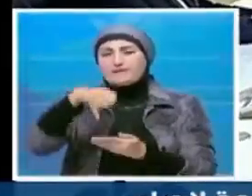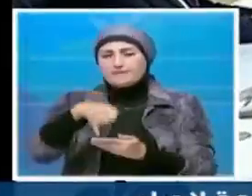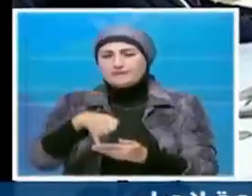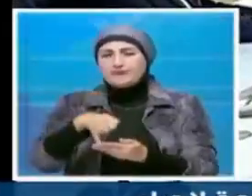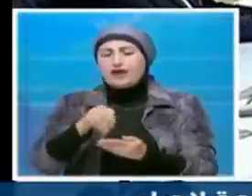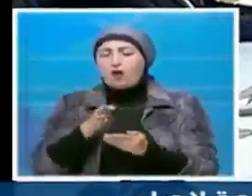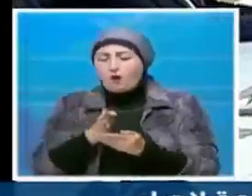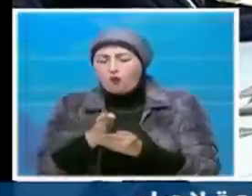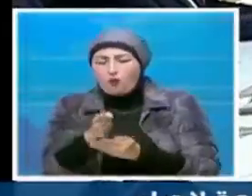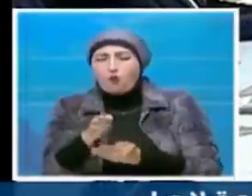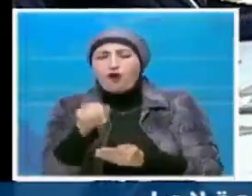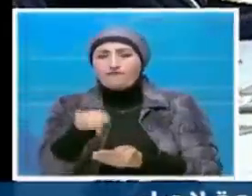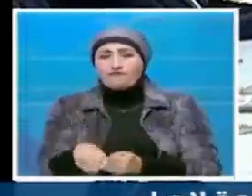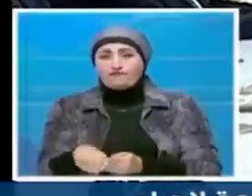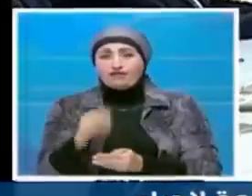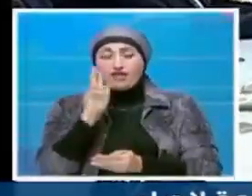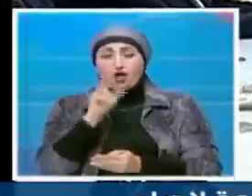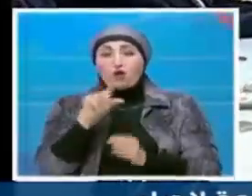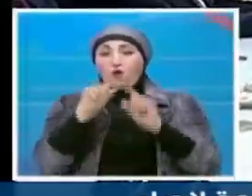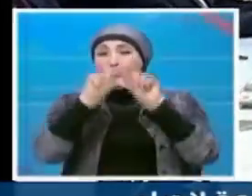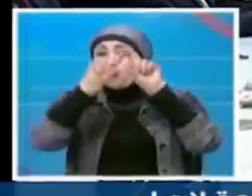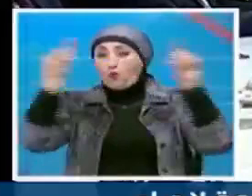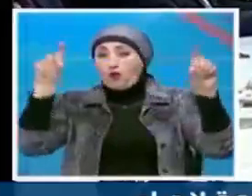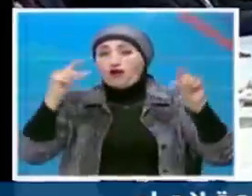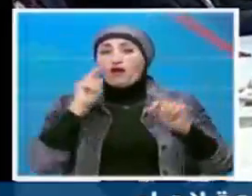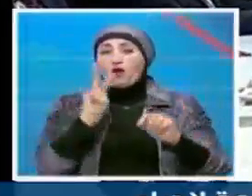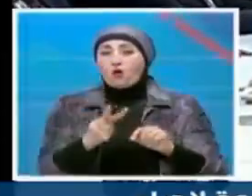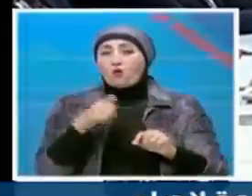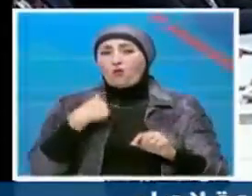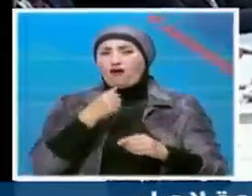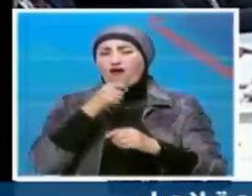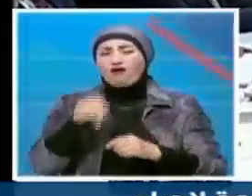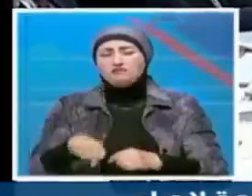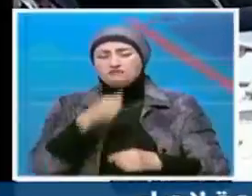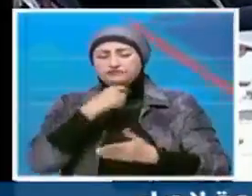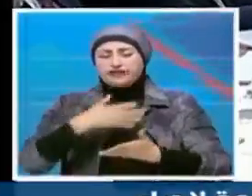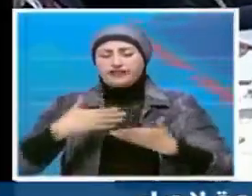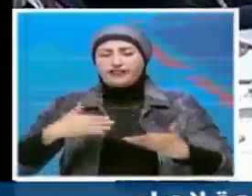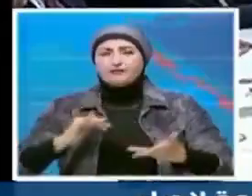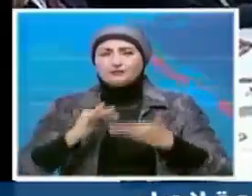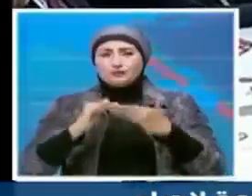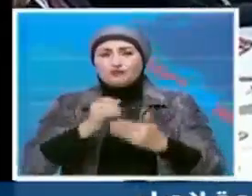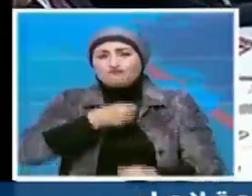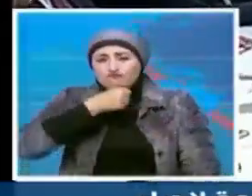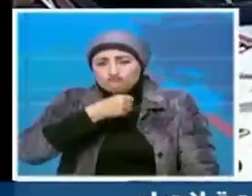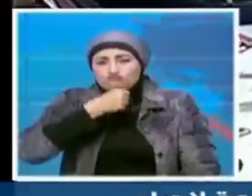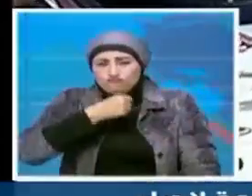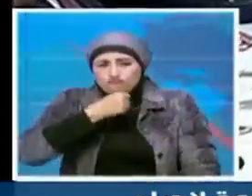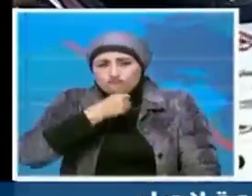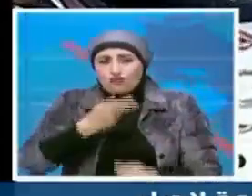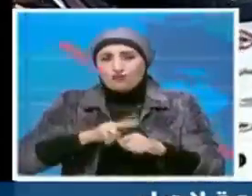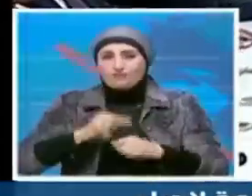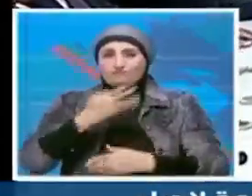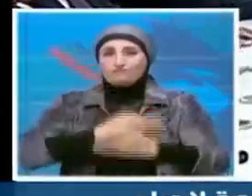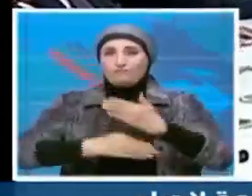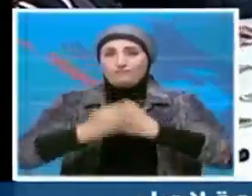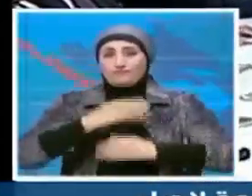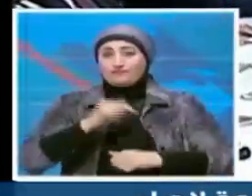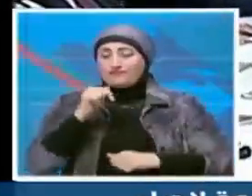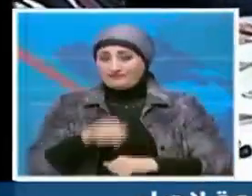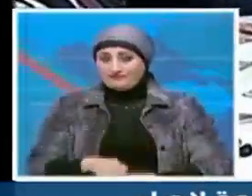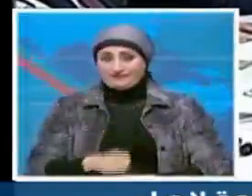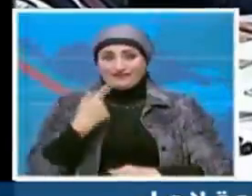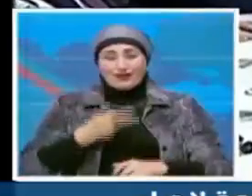9376 مرك ز انتخابيا لافتا الى انه وضع في الاعتبار التيسير على كبار السن ودوي